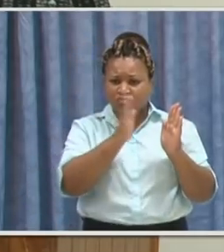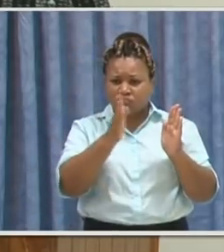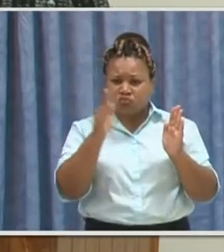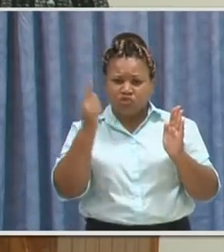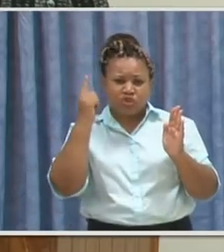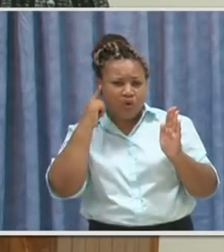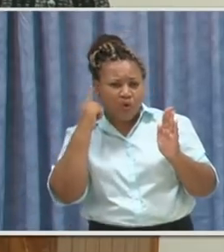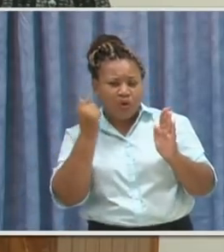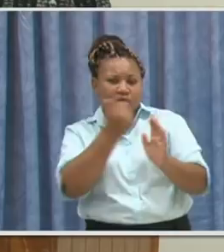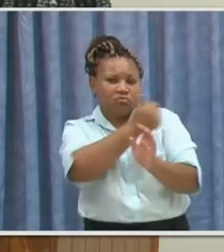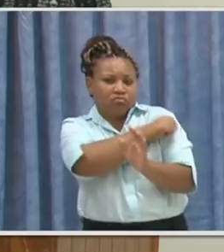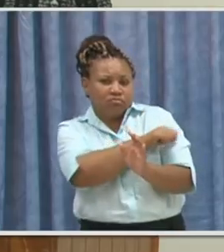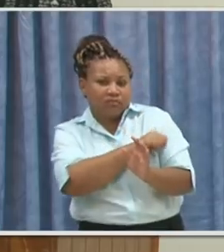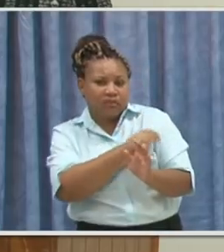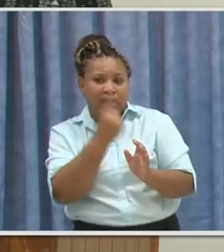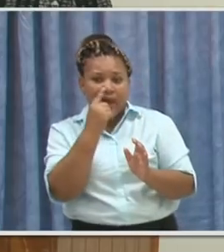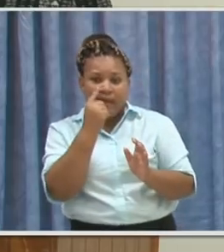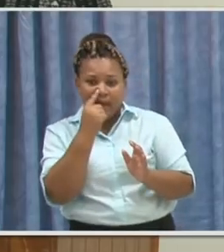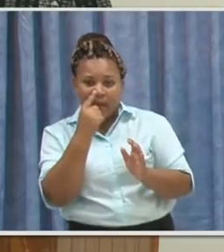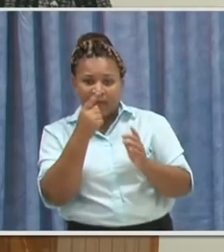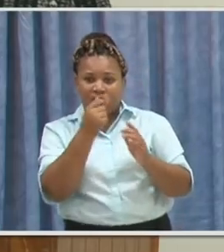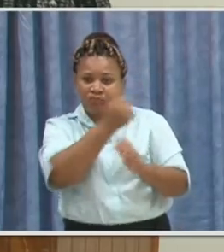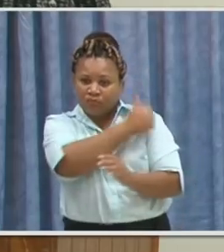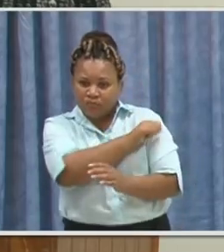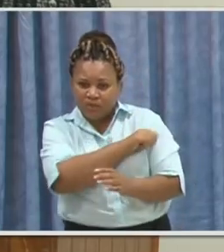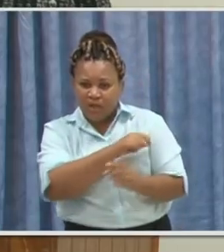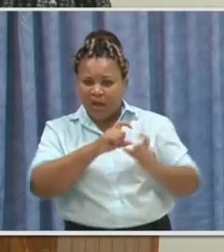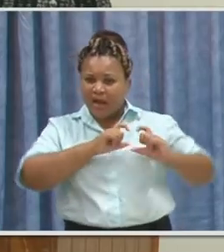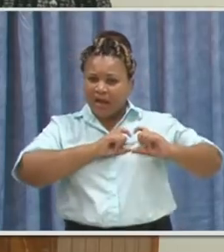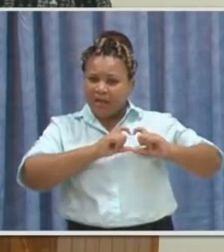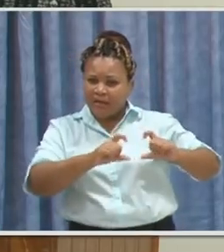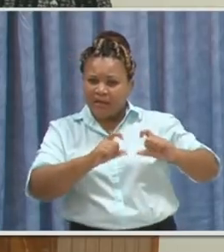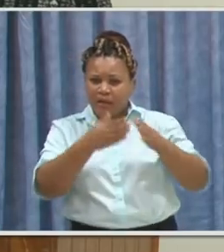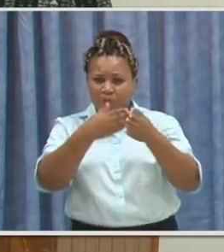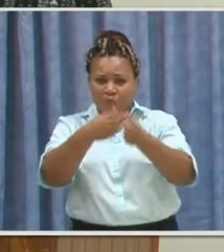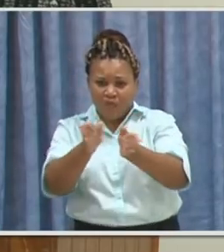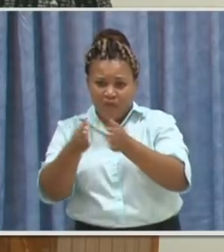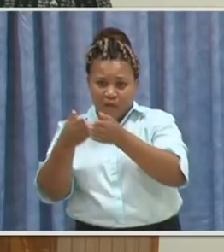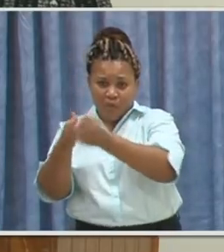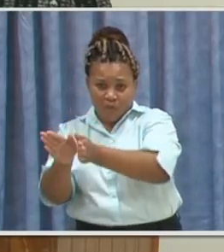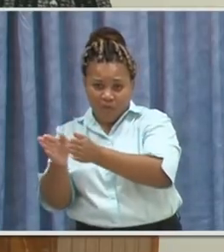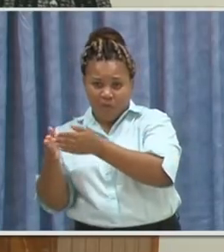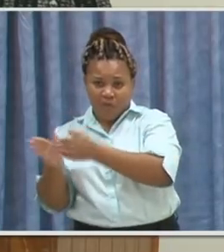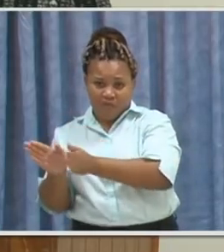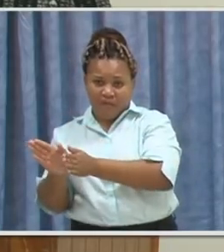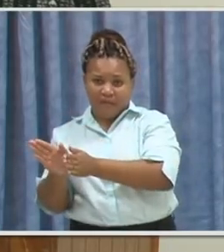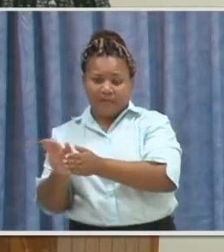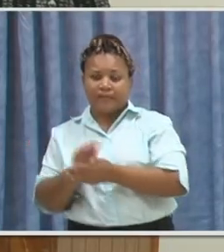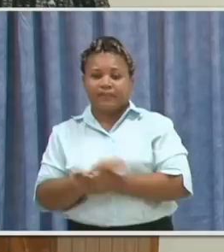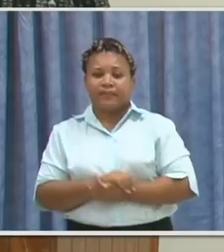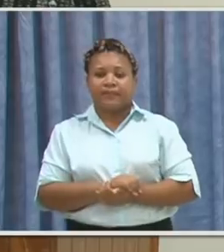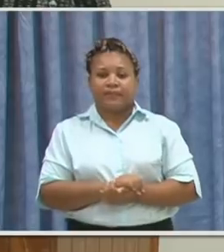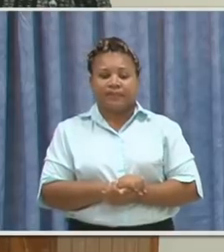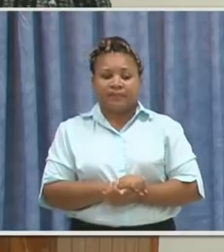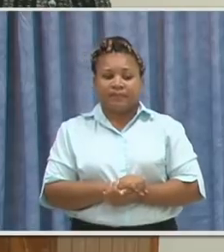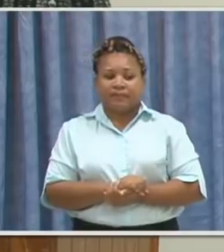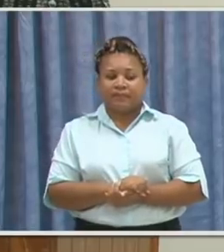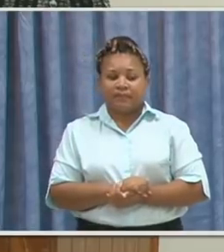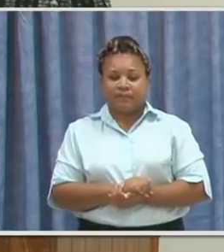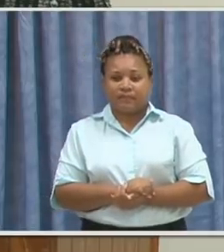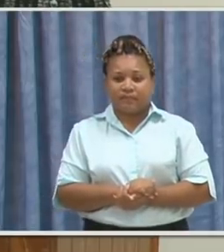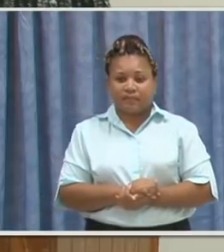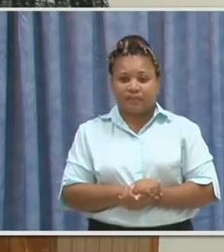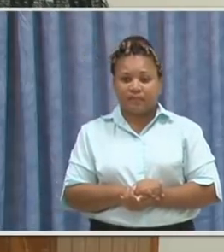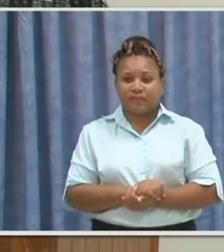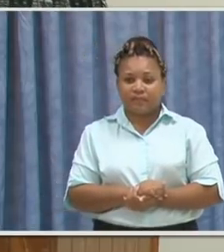opération aussi qui nous dit. Qui est élective, qui n'est pas cancer, pas emergency, ça aussi nous peut commencer ouvert. Oui, nous